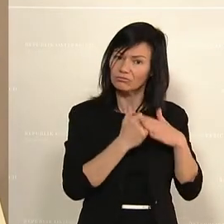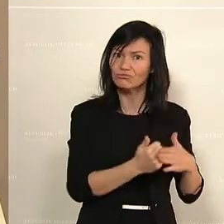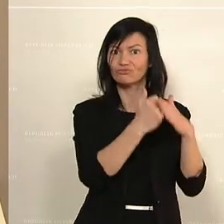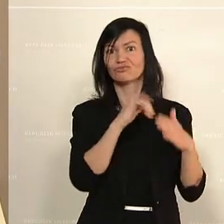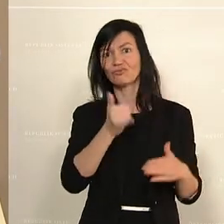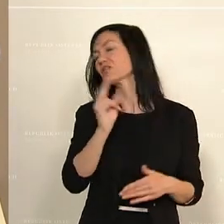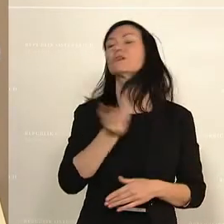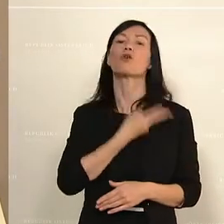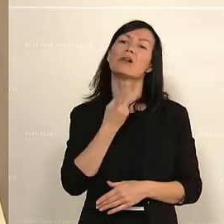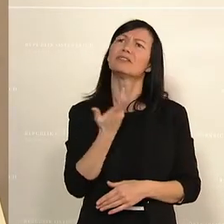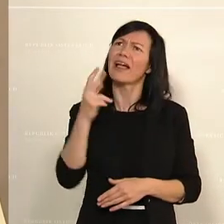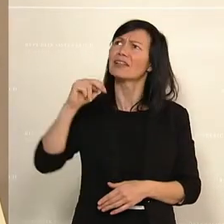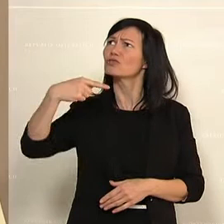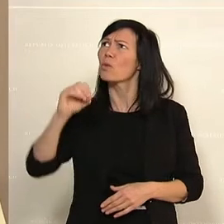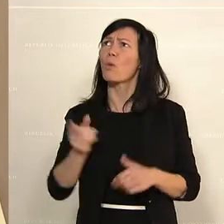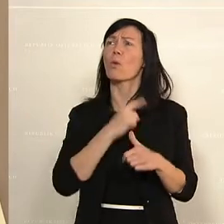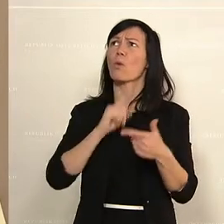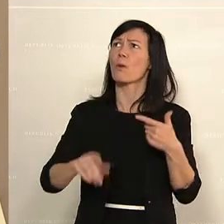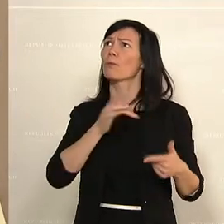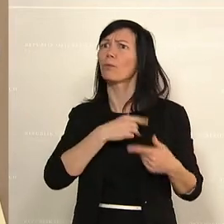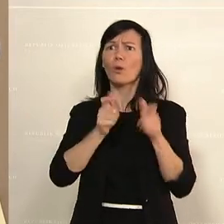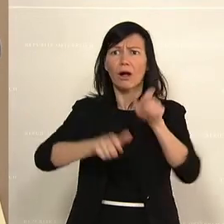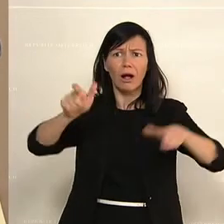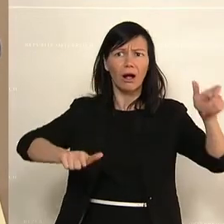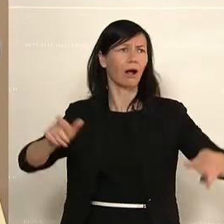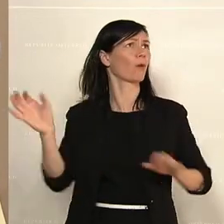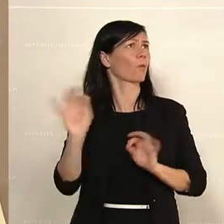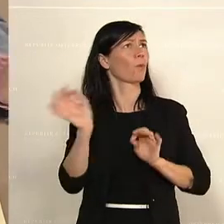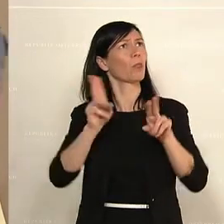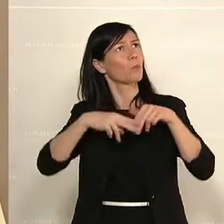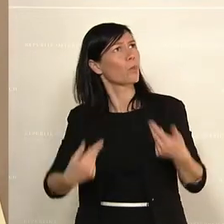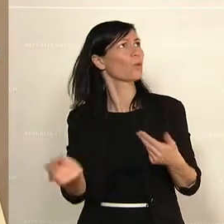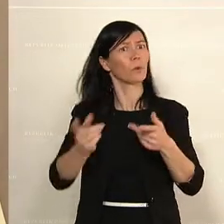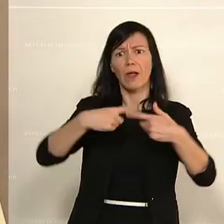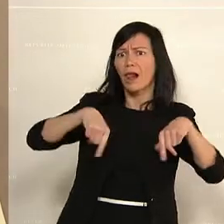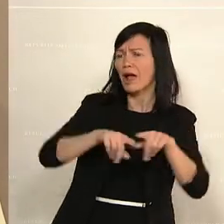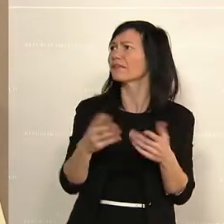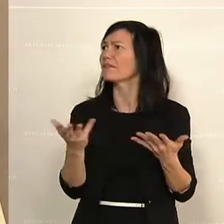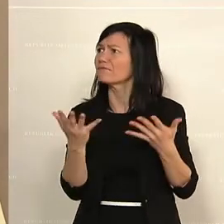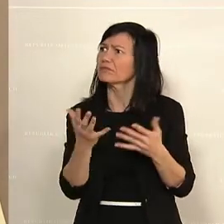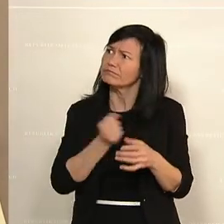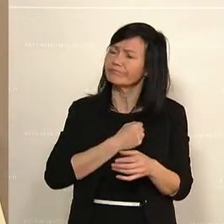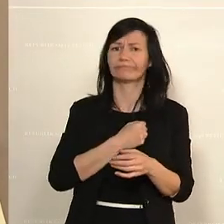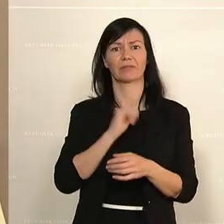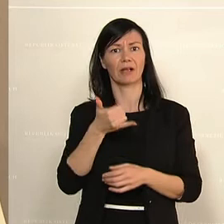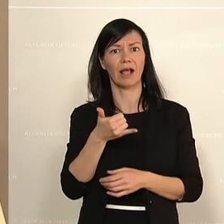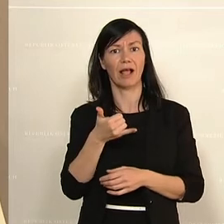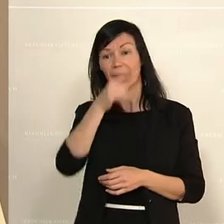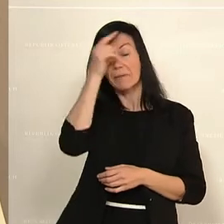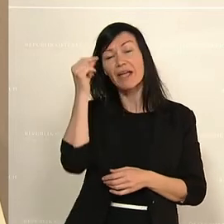was Bürger, was der Bund, was die Länder hier leisten. Ja, diese menschlichen Tragödien lassen uns natürlich nicht in